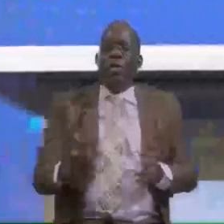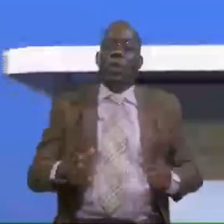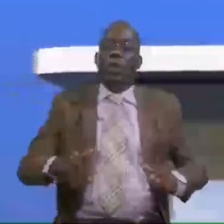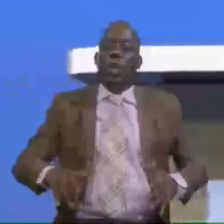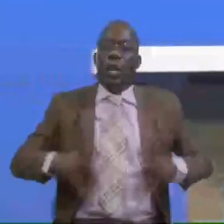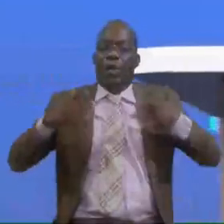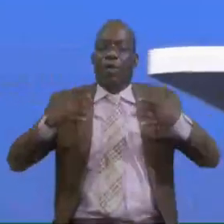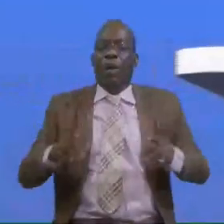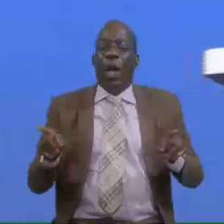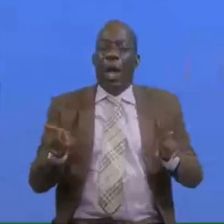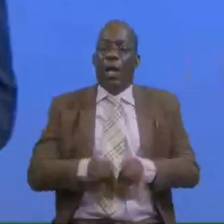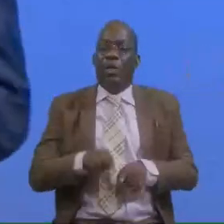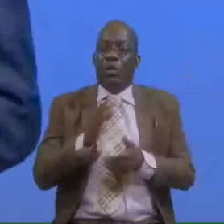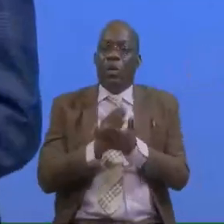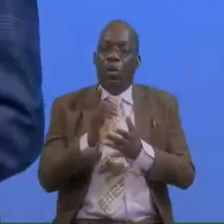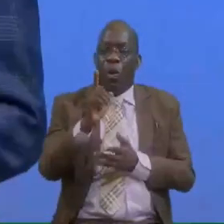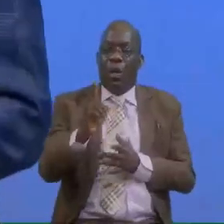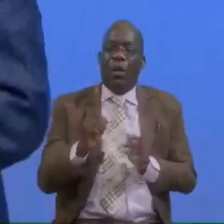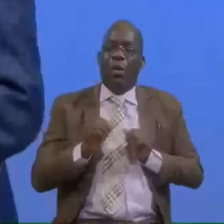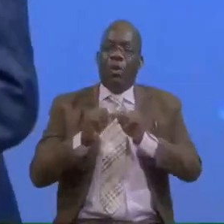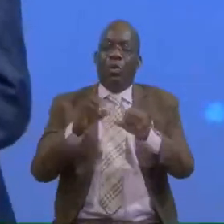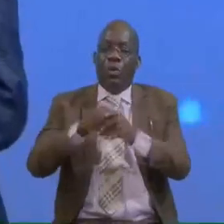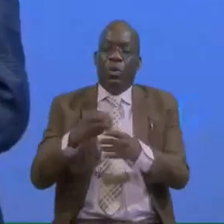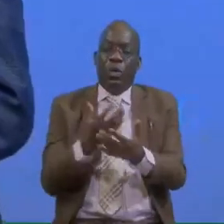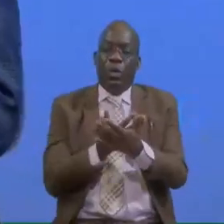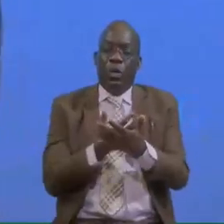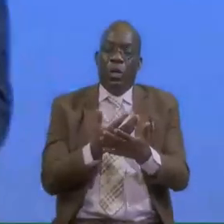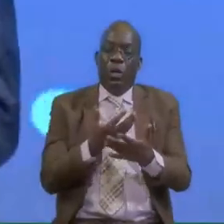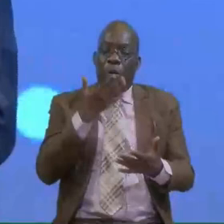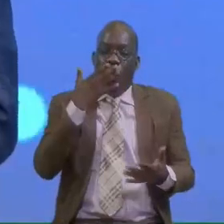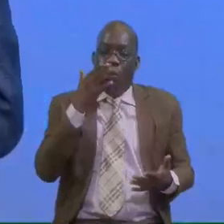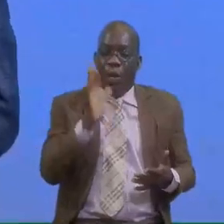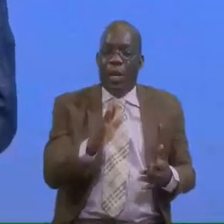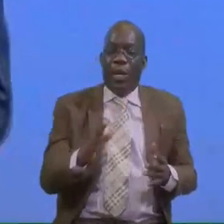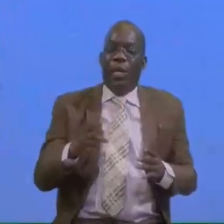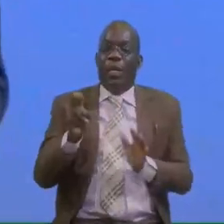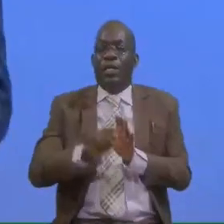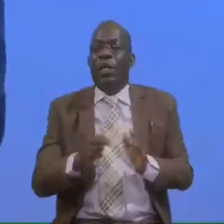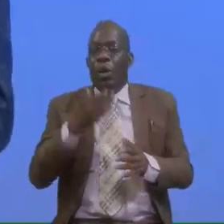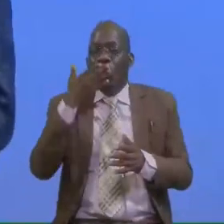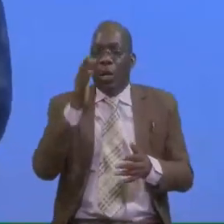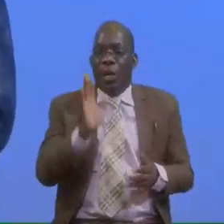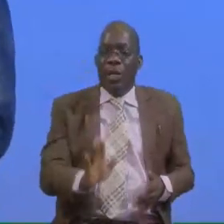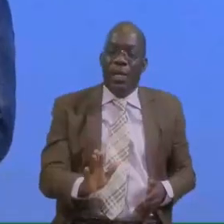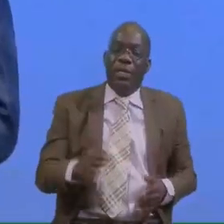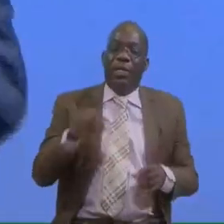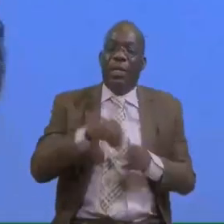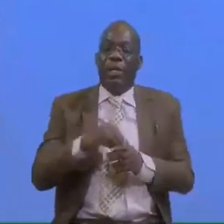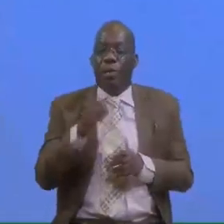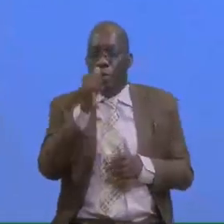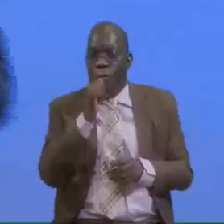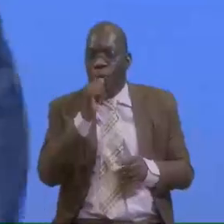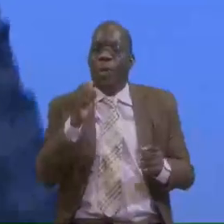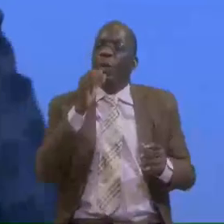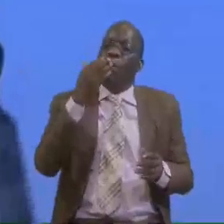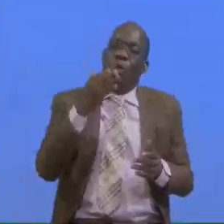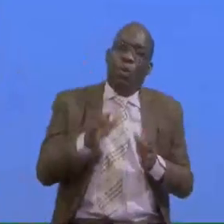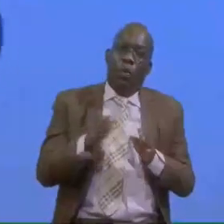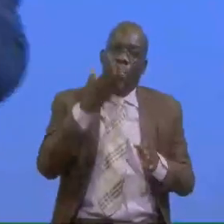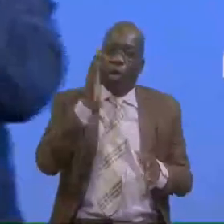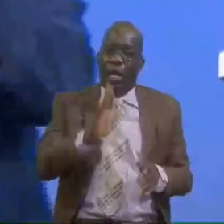quelqu'un continue dans la méchanceté, méchanceté chaque jour, méchanceté en privé, méchanceté en